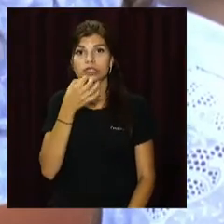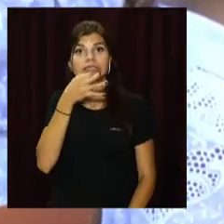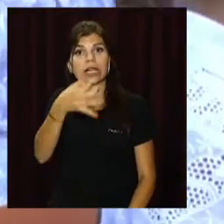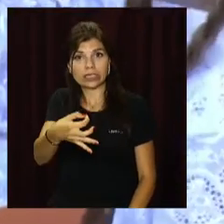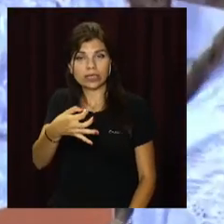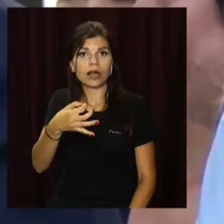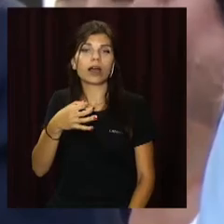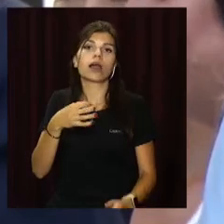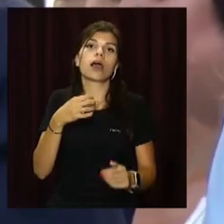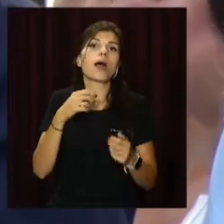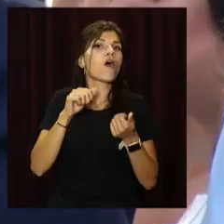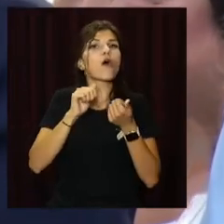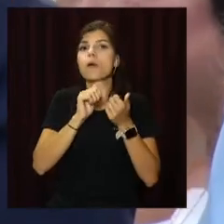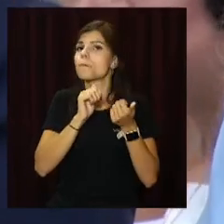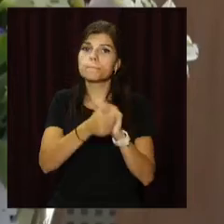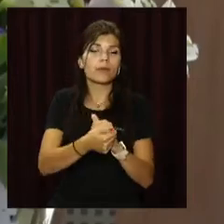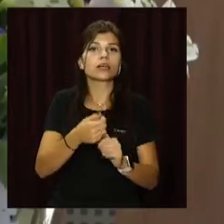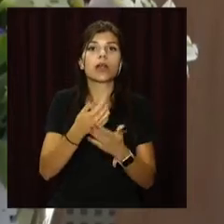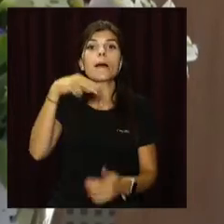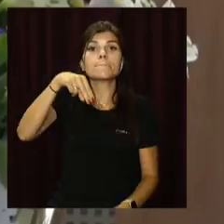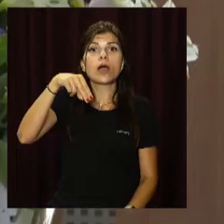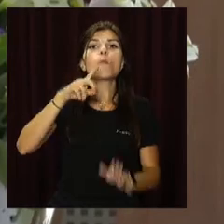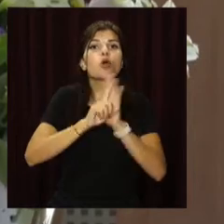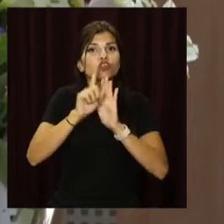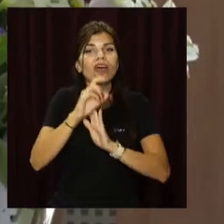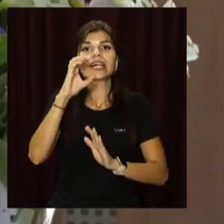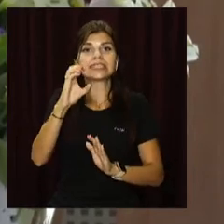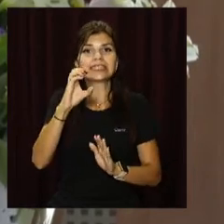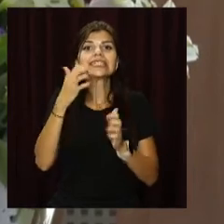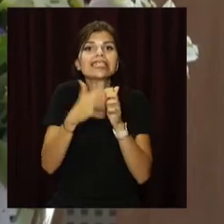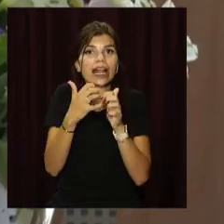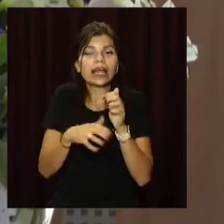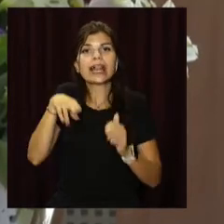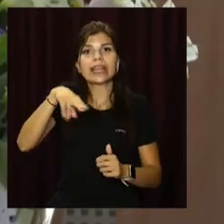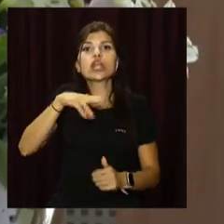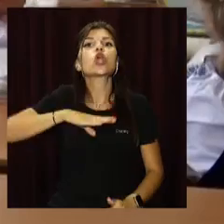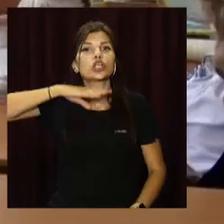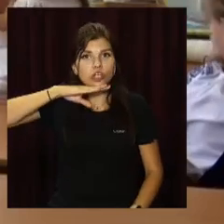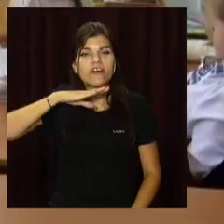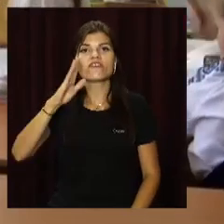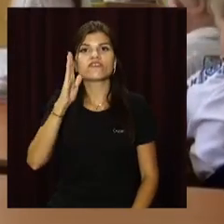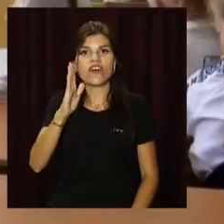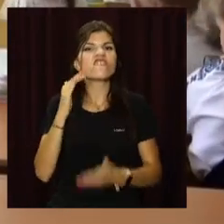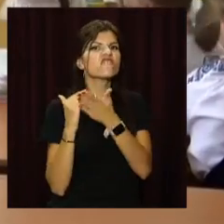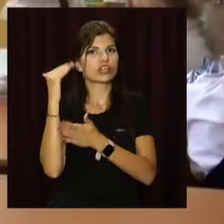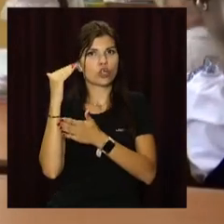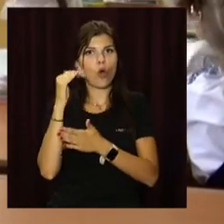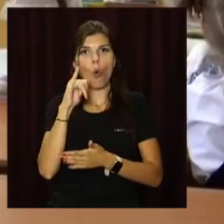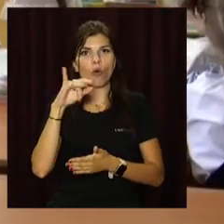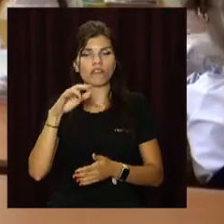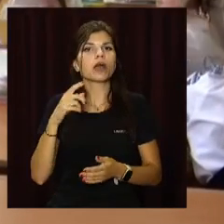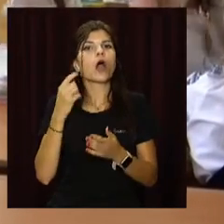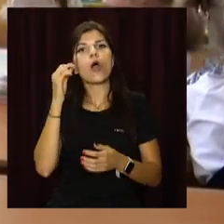А замість балів будуть букви П – початковий рівень, С – середній, Д – достатній та В – високий.